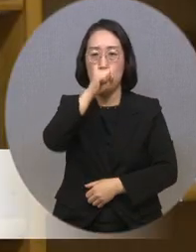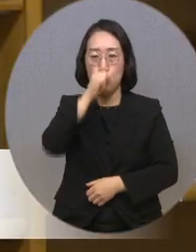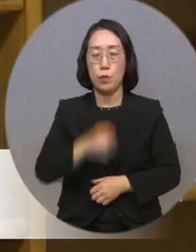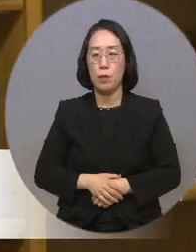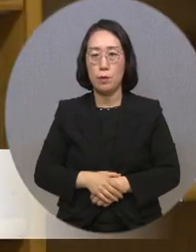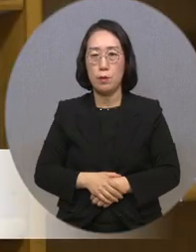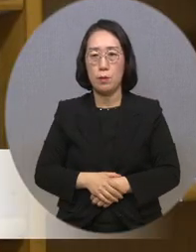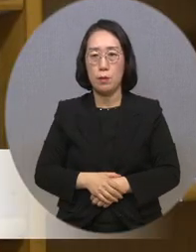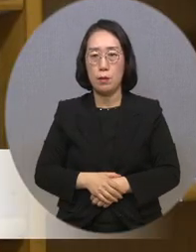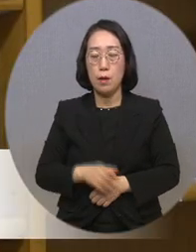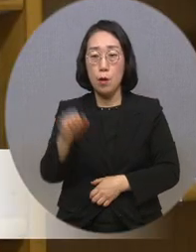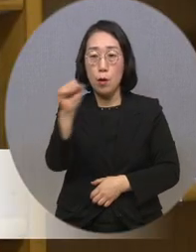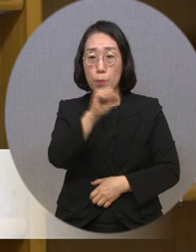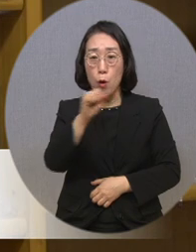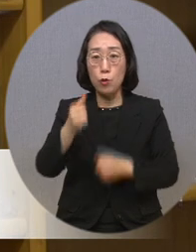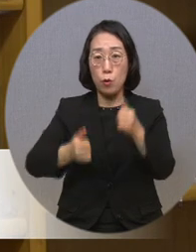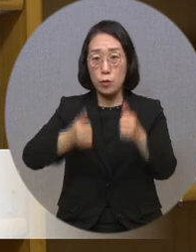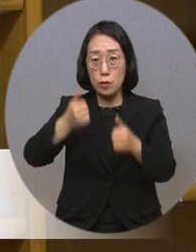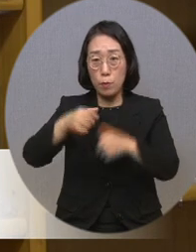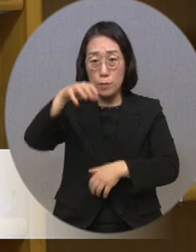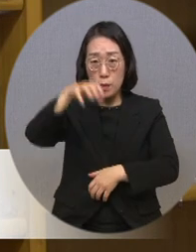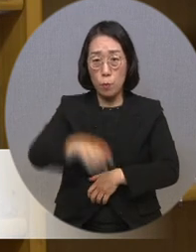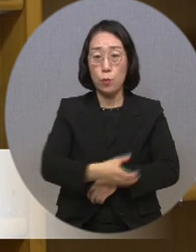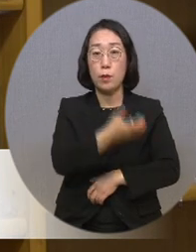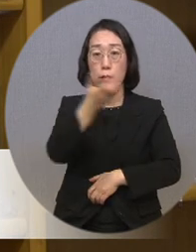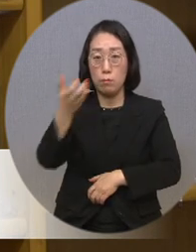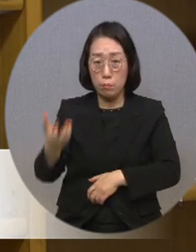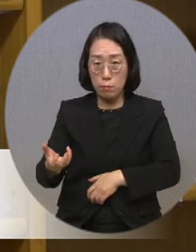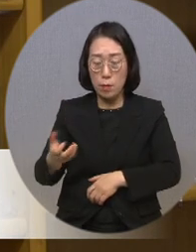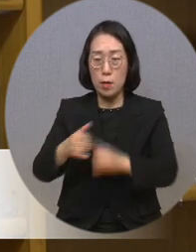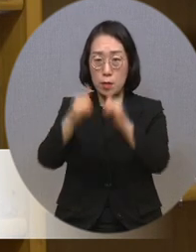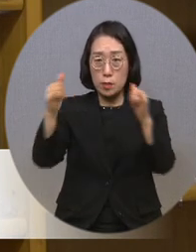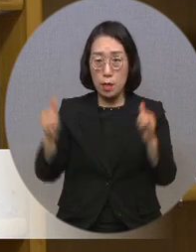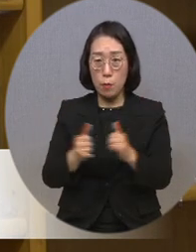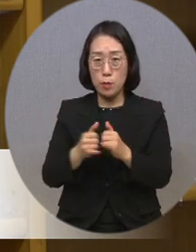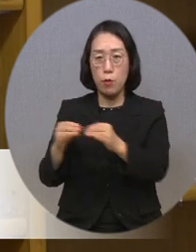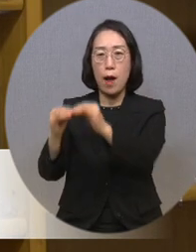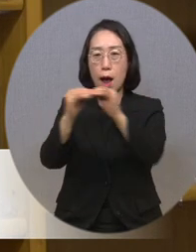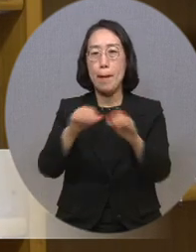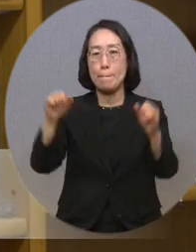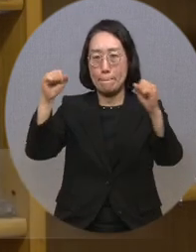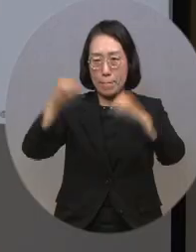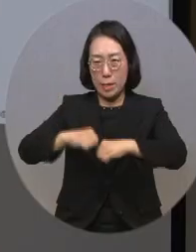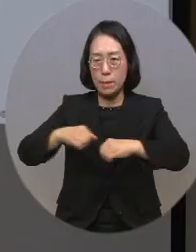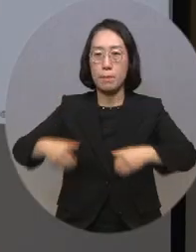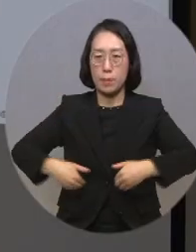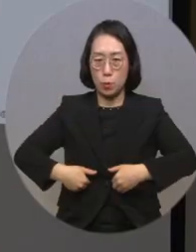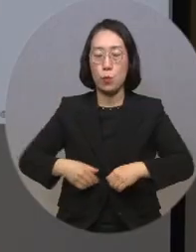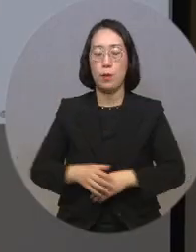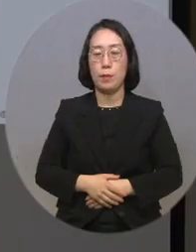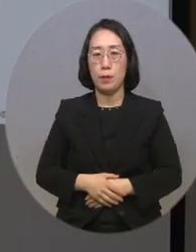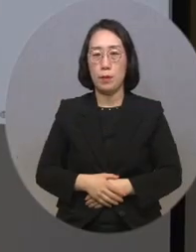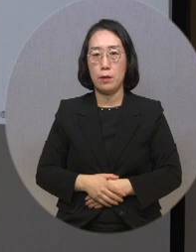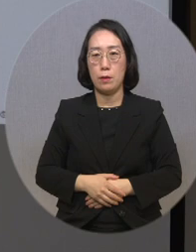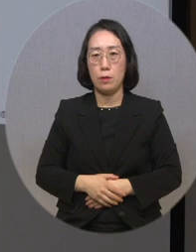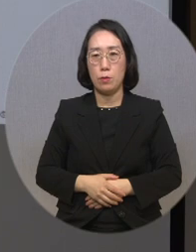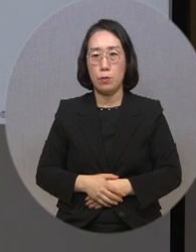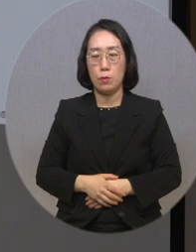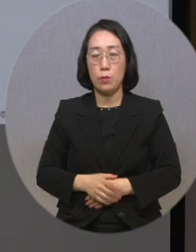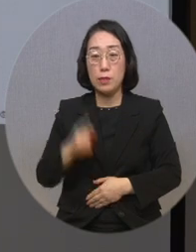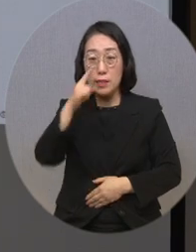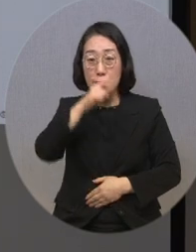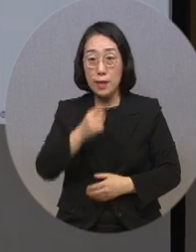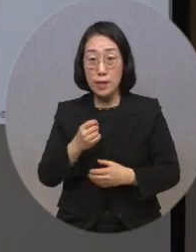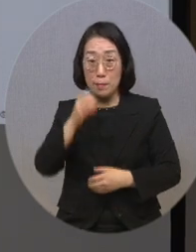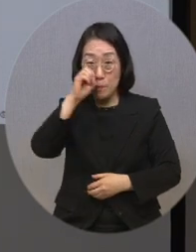좋겠습니다. 도봉면허시험장의 이전에 대해서는 사회적 합의가 분명히 필요하다는 말씀 다시 한번 드립니다. 자일동 소각장 건설